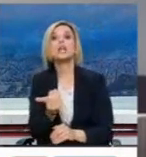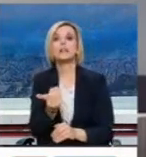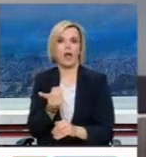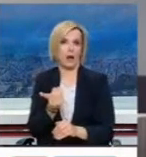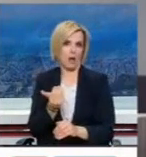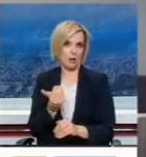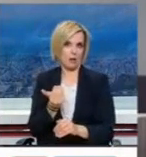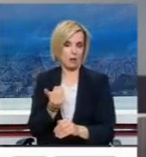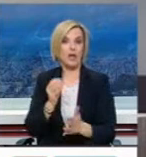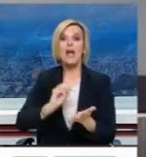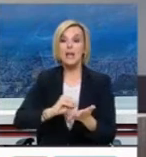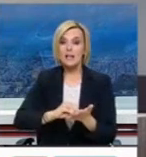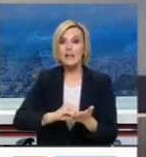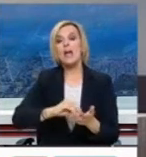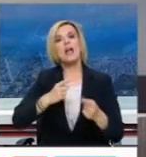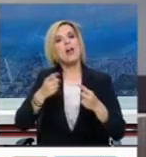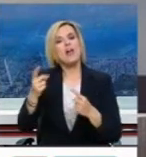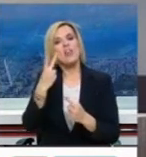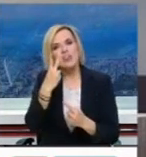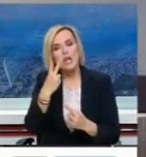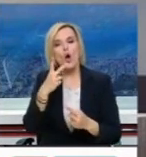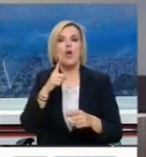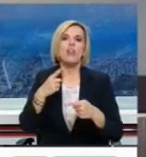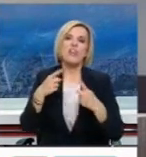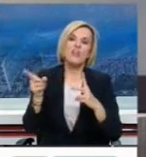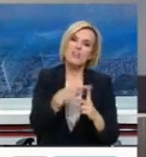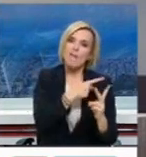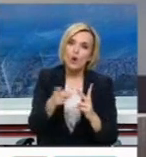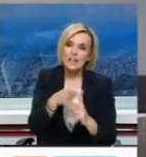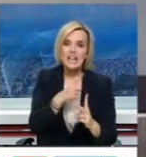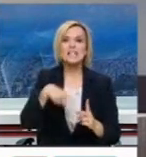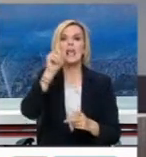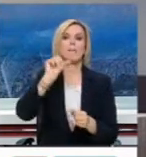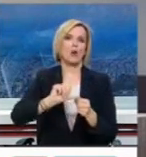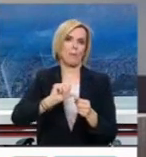και δεύτερον σε διαφορετικούς χρόνους για να αποφύγουμε το συνωστισμό των συνταξιούχων.